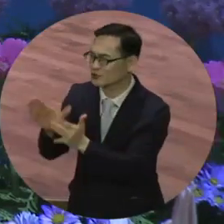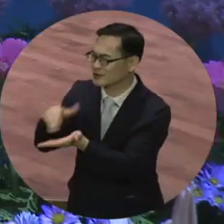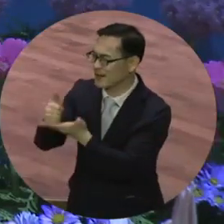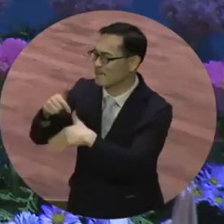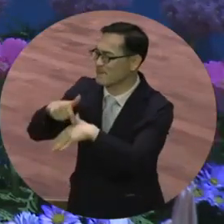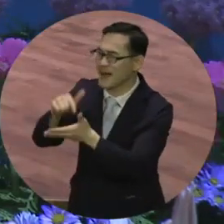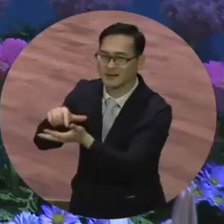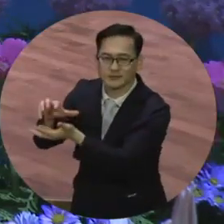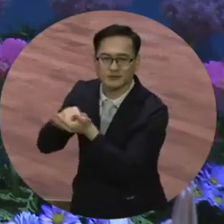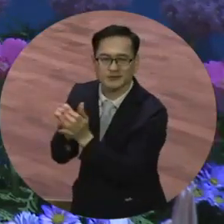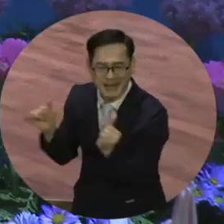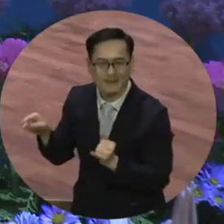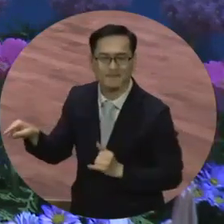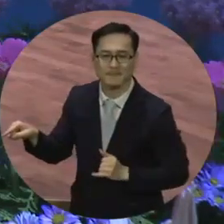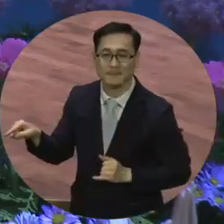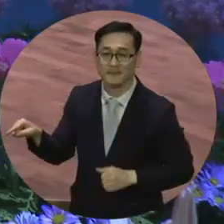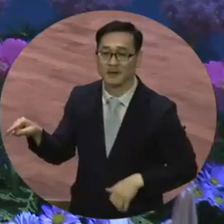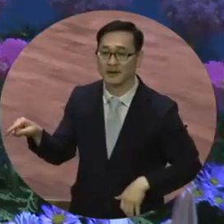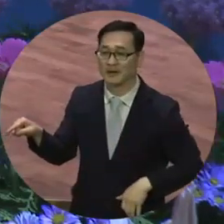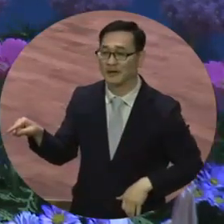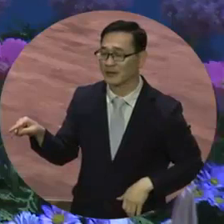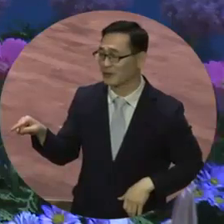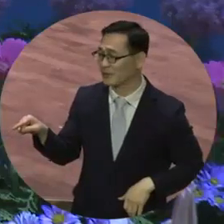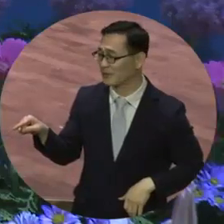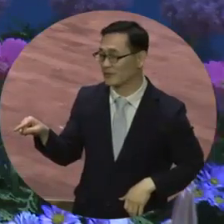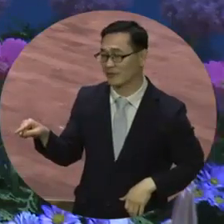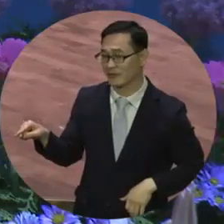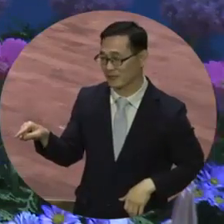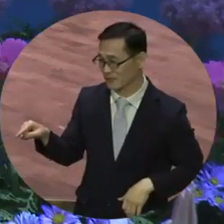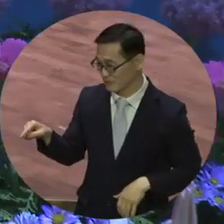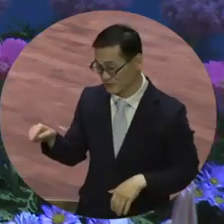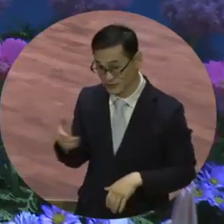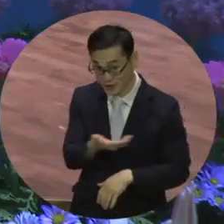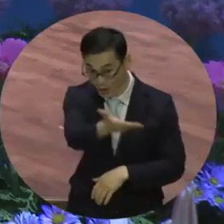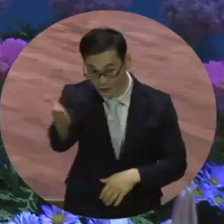성도는요, 그리스도인은 그리스도 예수의 마음을 가져야 됩니다.